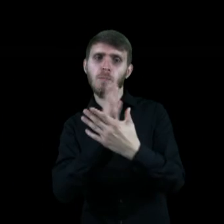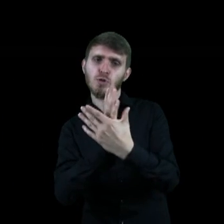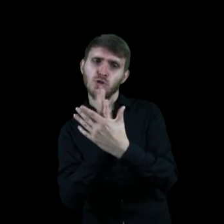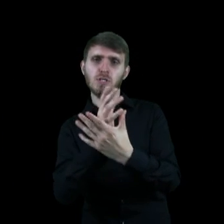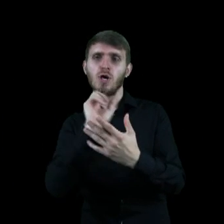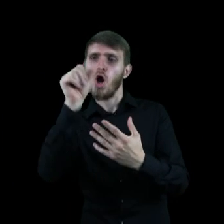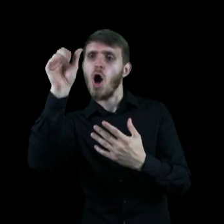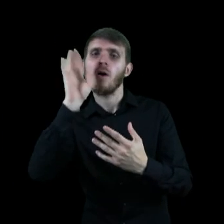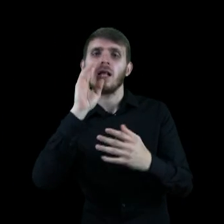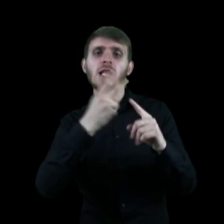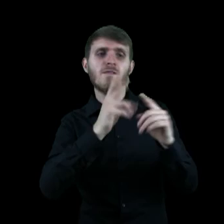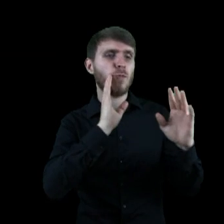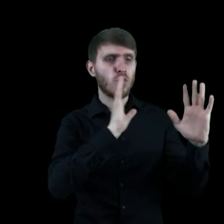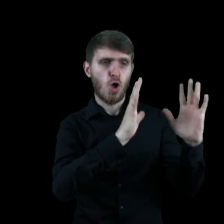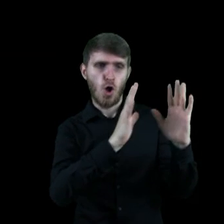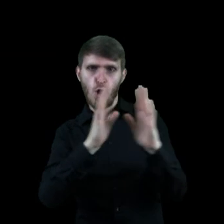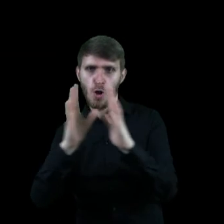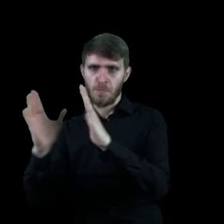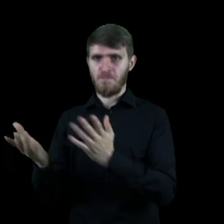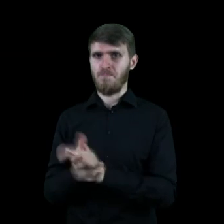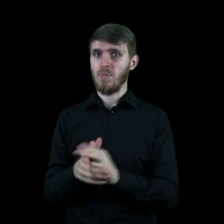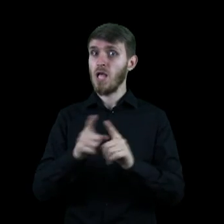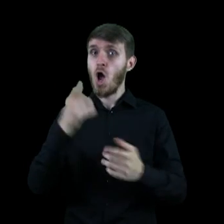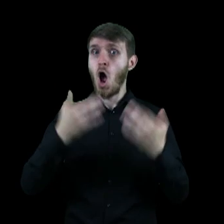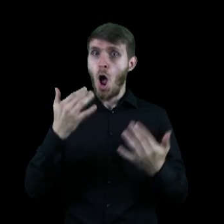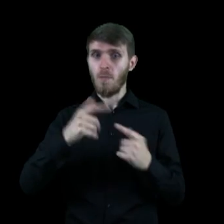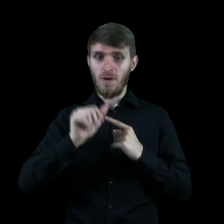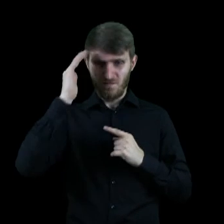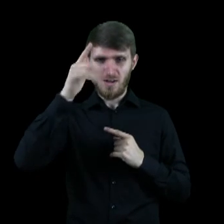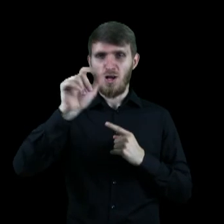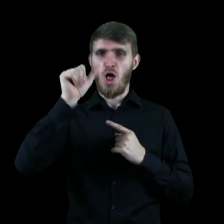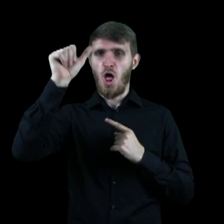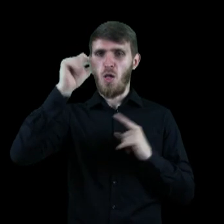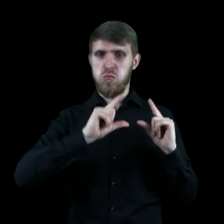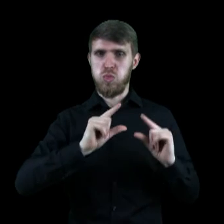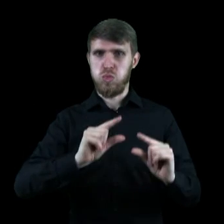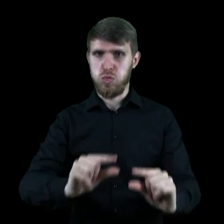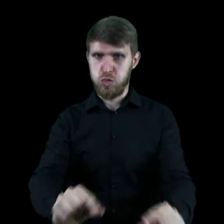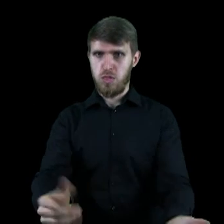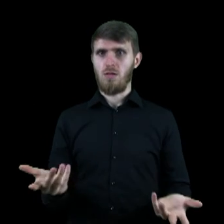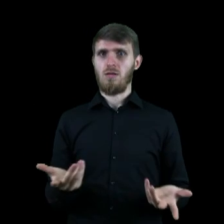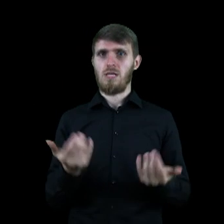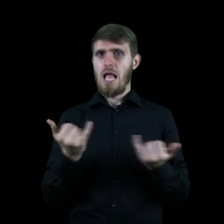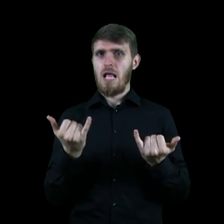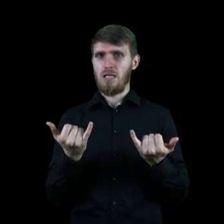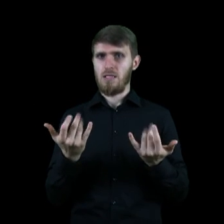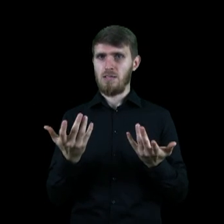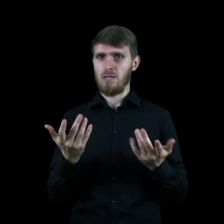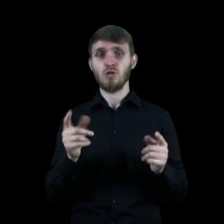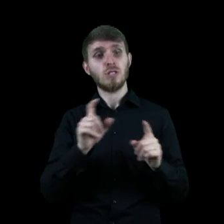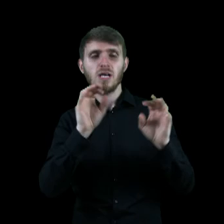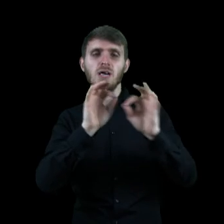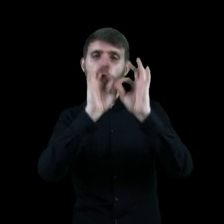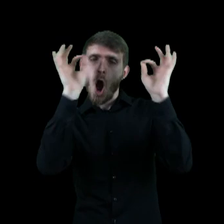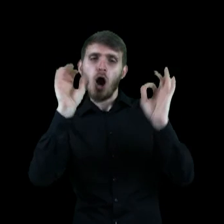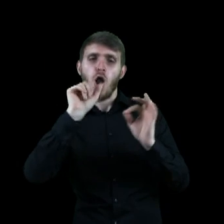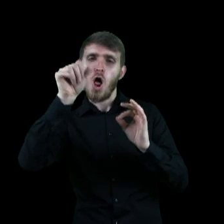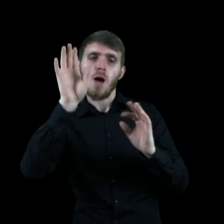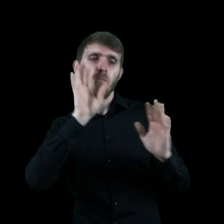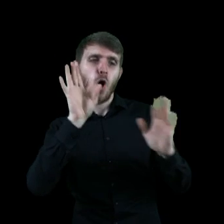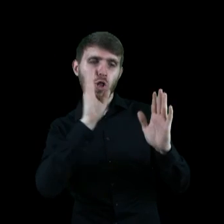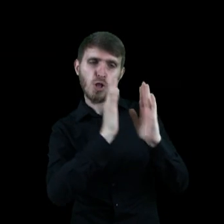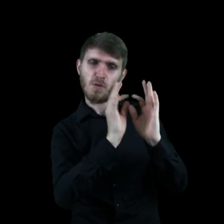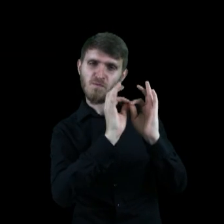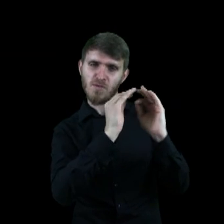czy przeciętny telewizor w amerykańskim gospodarstwie domowym? Rozpatrywać ten sam model komputera, który tanieje z